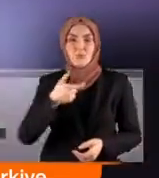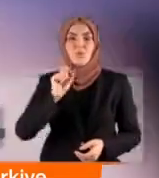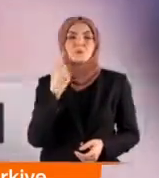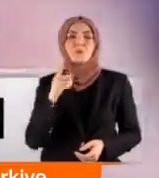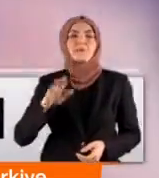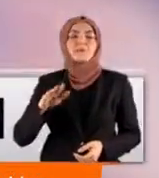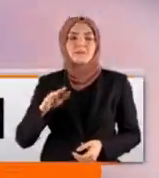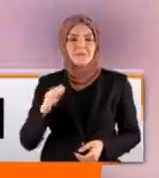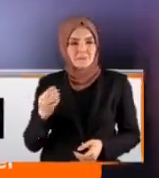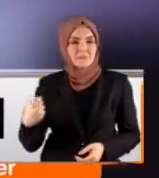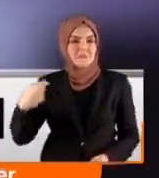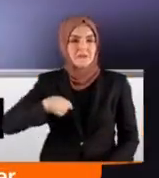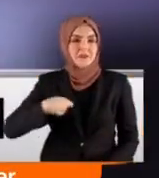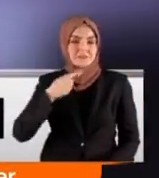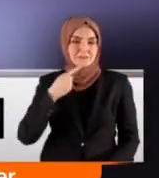verdi